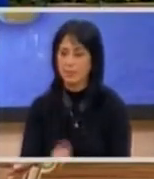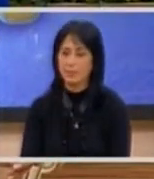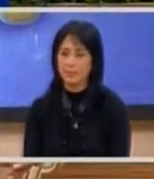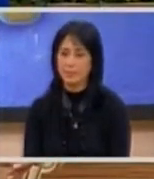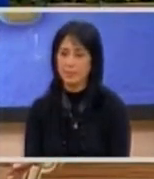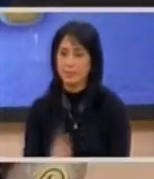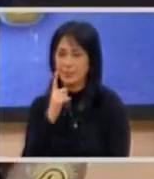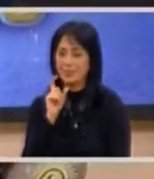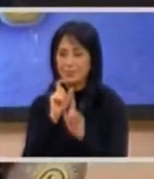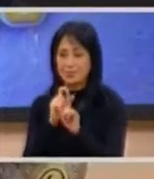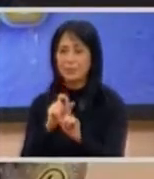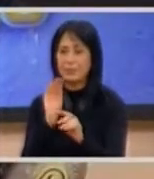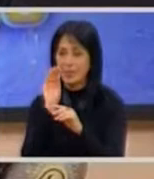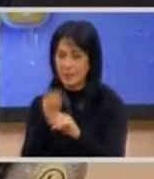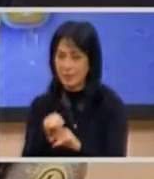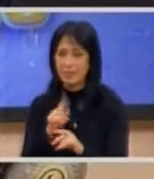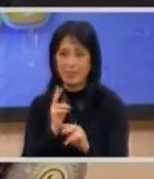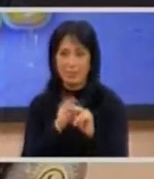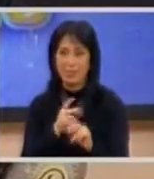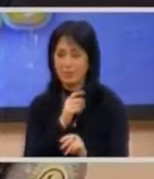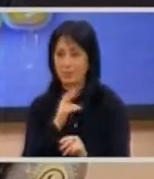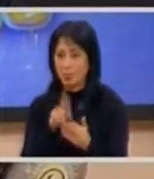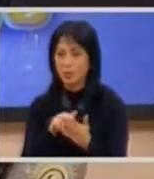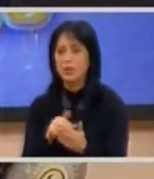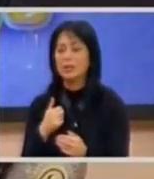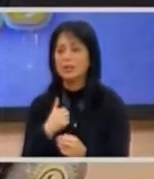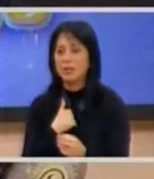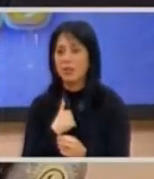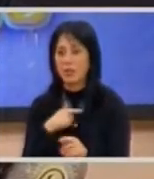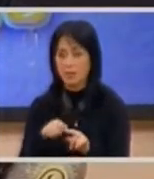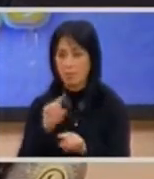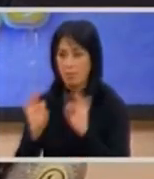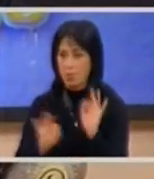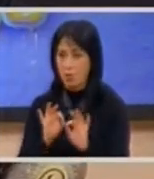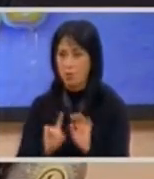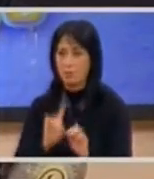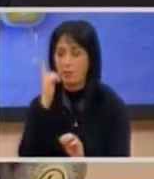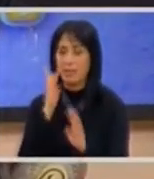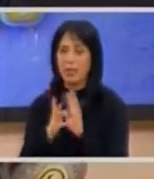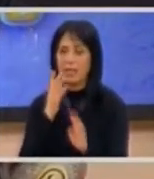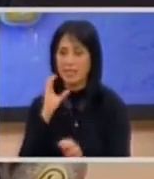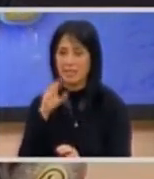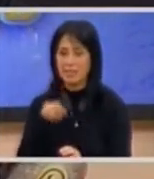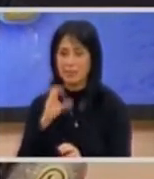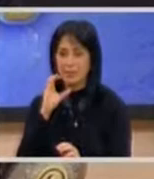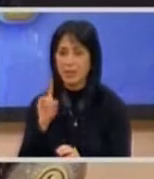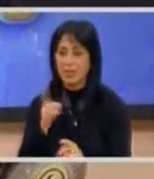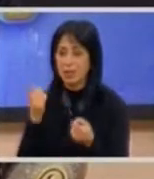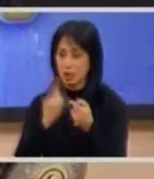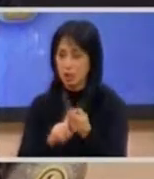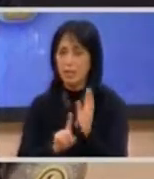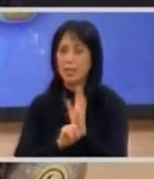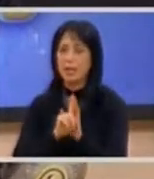ვიტყვი უბრალოდ დიდი ბოდიშით რო გაწყვეტინებთ, ანუ ჩვენ ეს პროექტი პირველ რიგში SMS სერვისს რაც შეეხება დავიწყოთ, რა